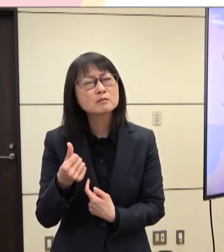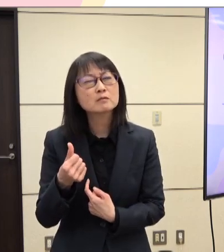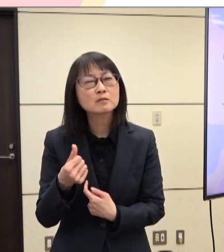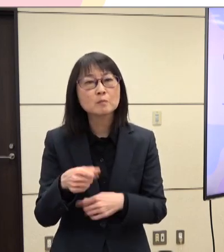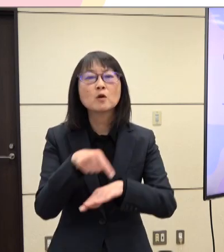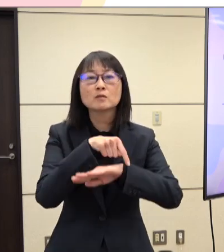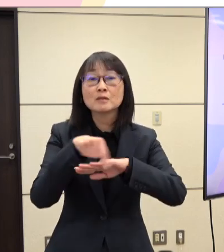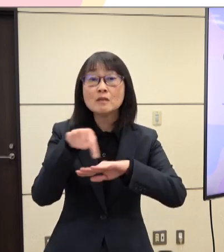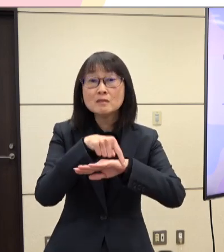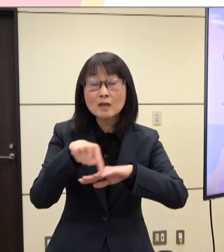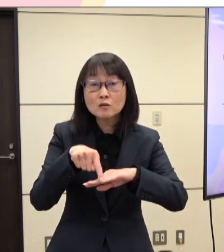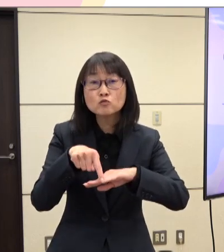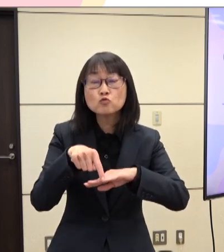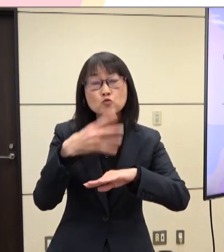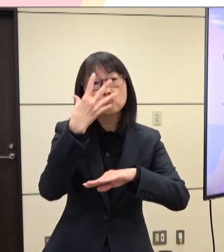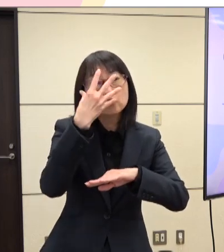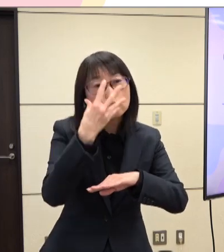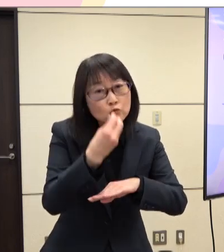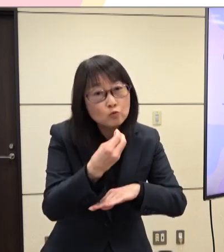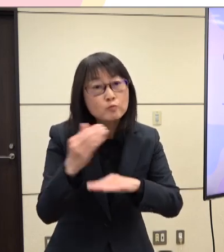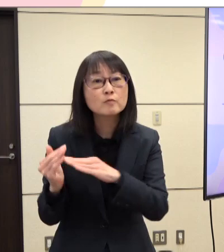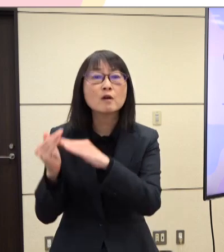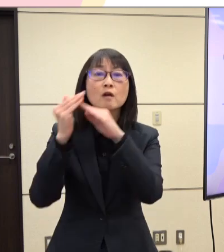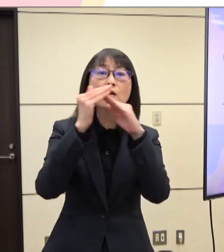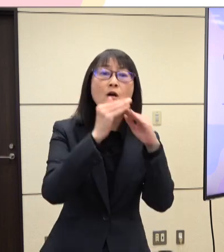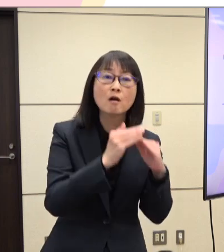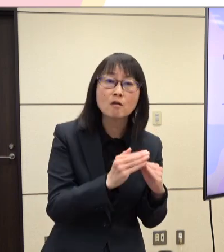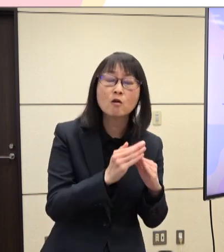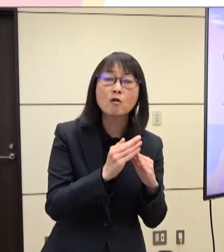のはほとんどだからいなかったわけです。で、